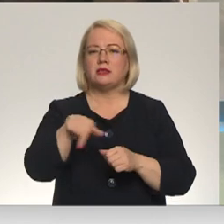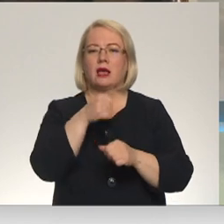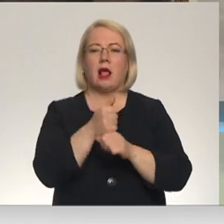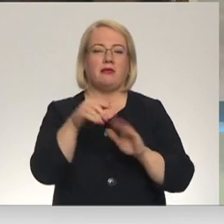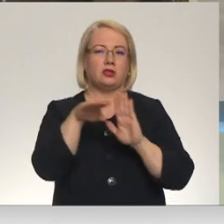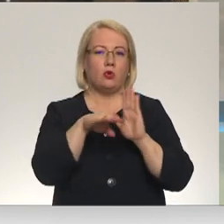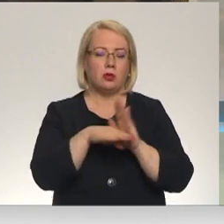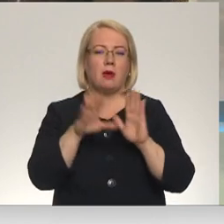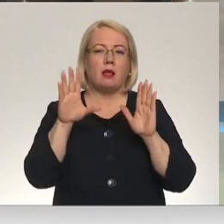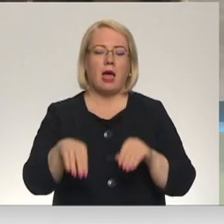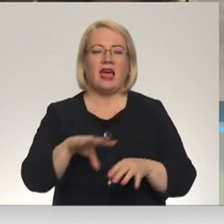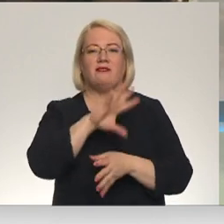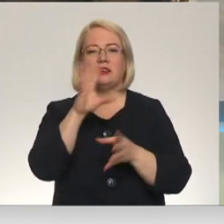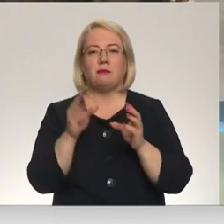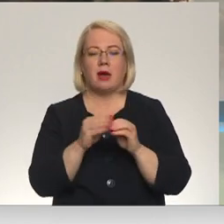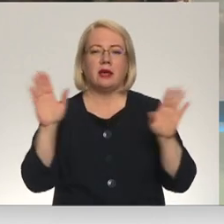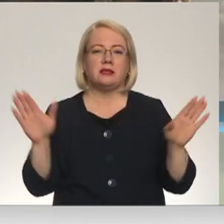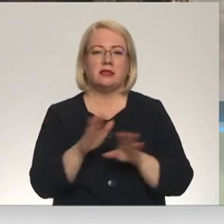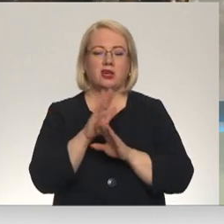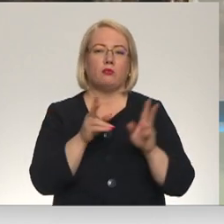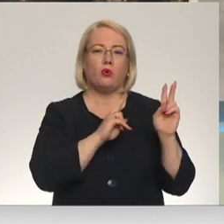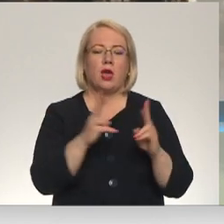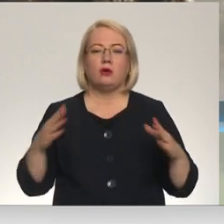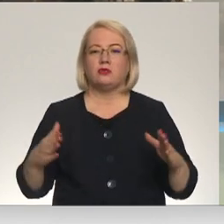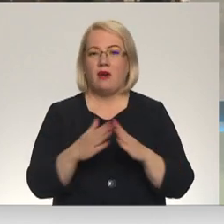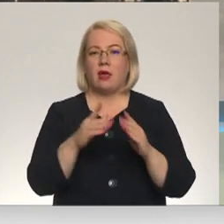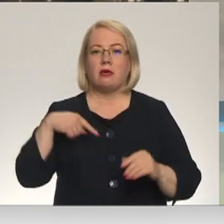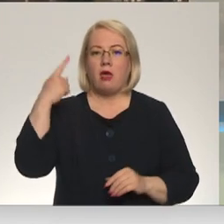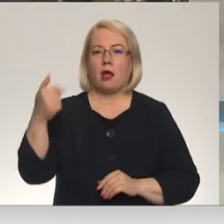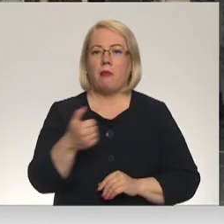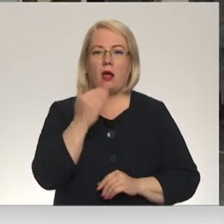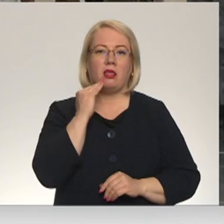lai vispārējie dziesmu un deju svētki nākamā gada vasarā notiktu.